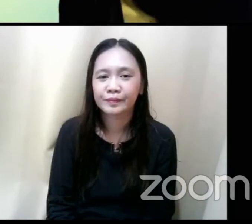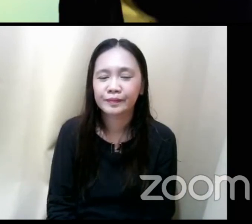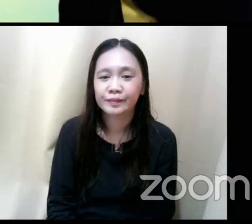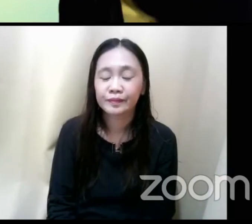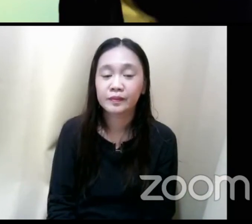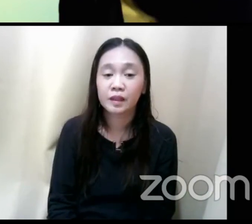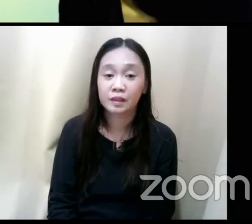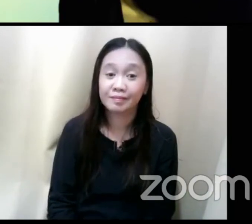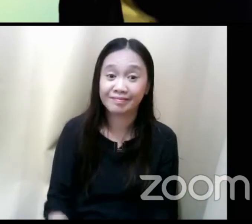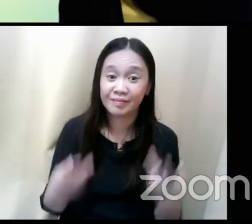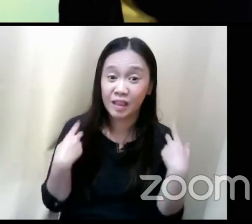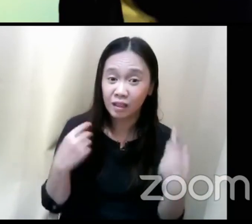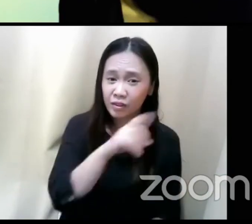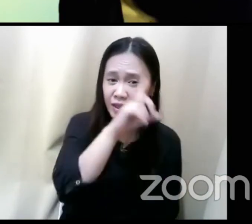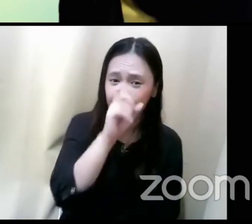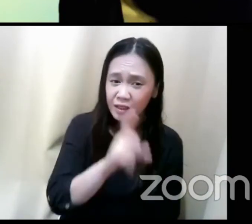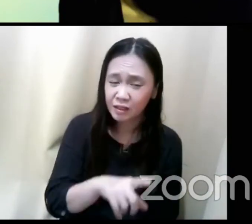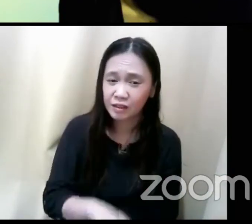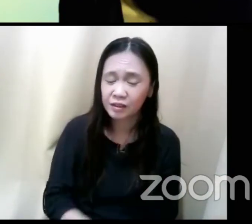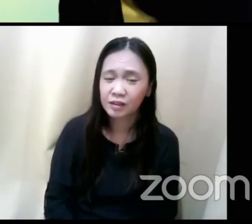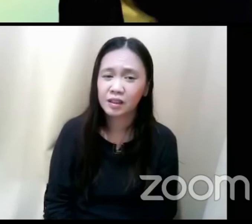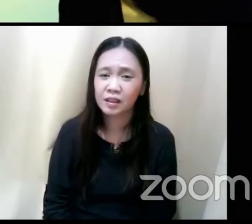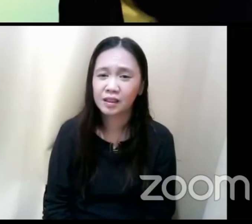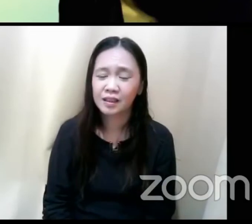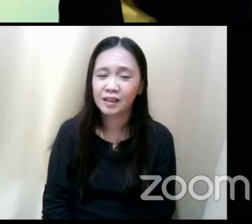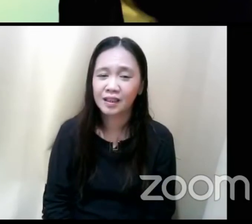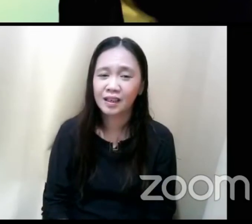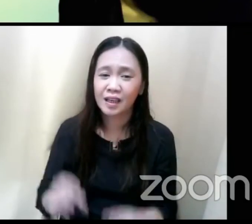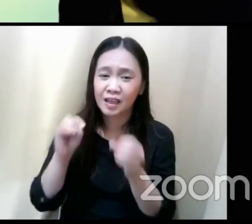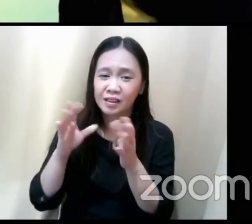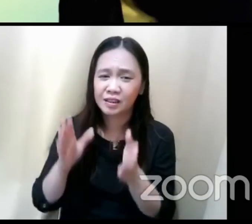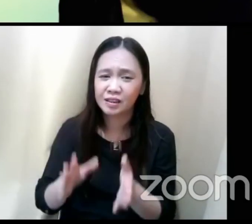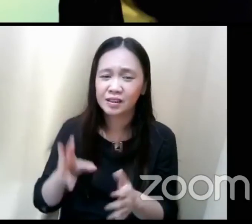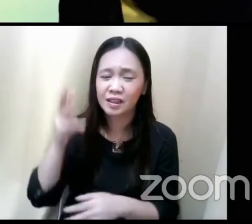Yung mga question na iba, Teacher Mark, sinagot mo na eh. Kasi parang